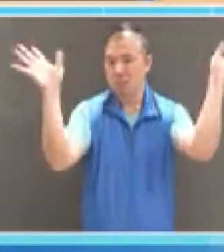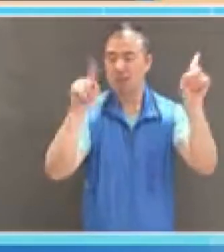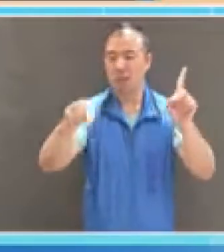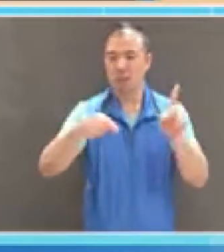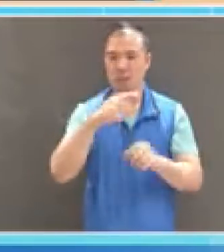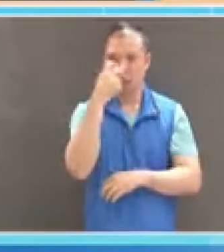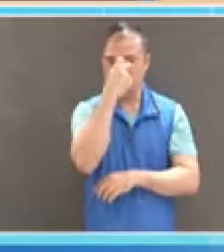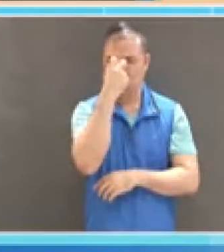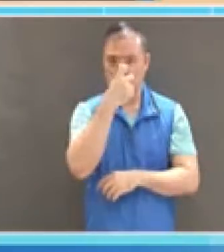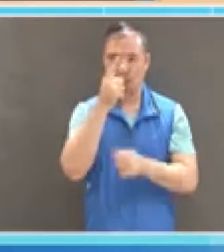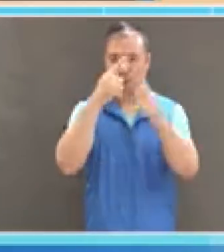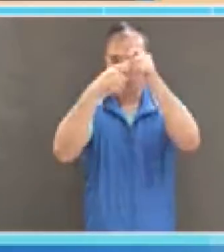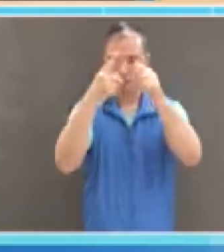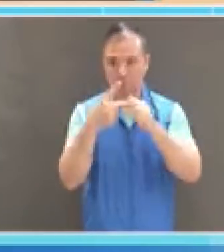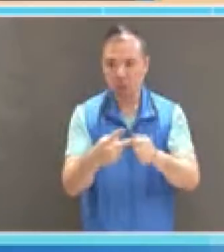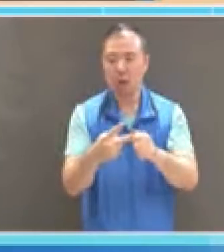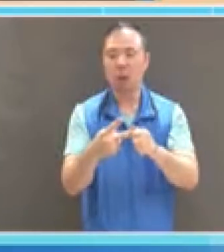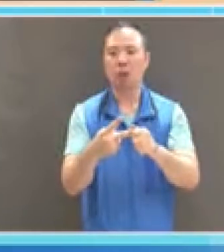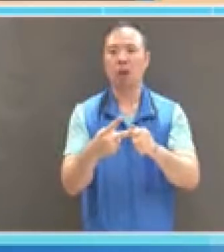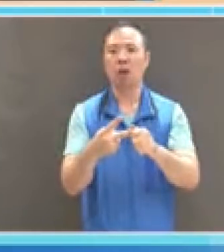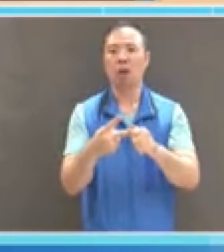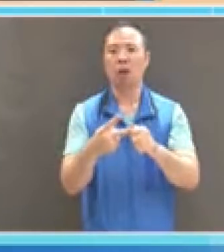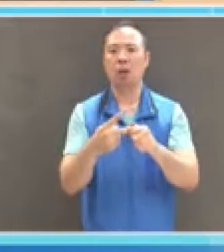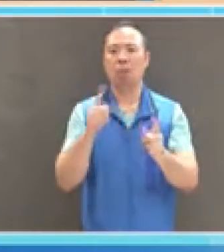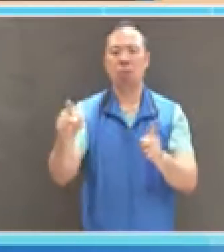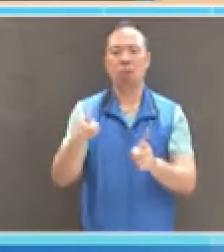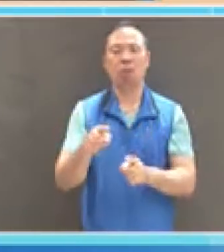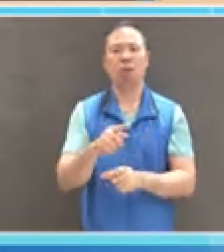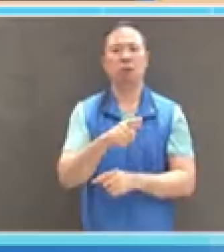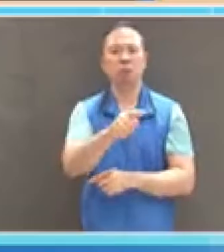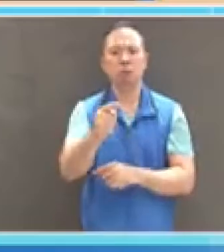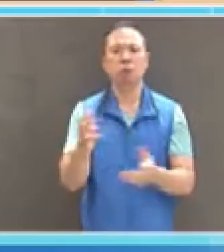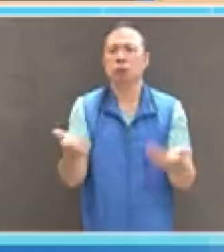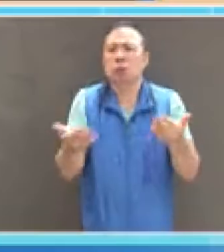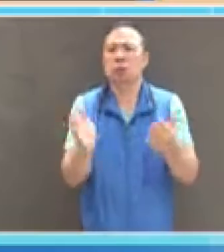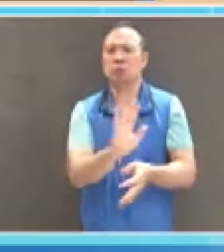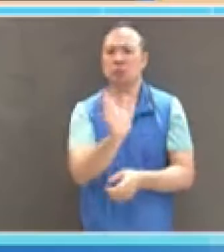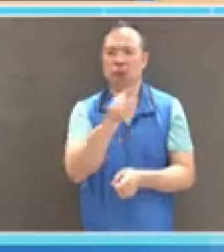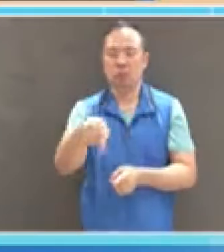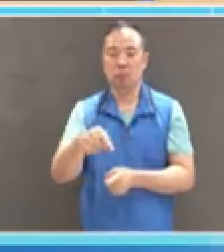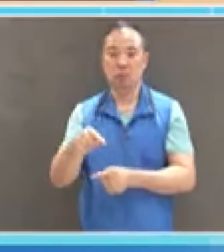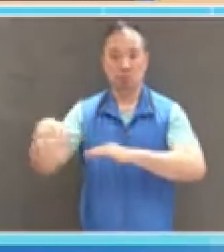绝对不能轻忽。入境一拜，隔离期满各一拜。